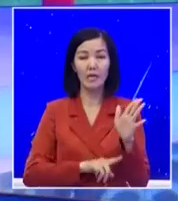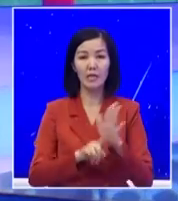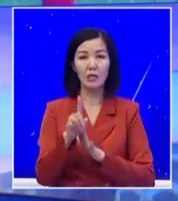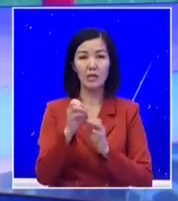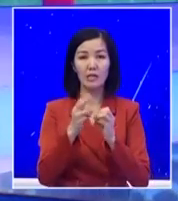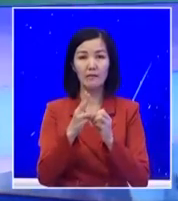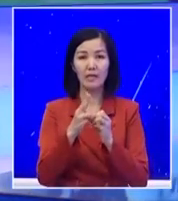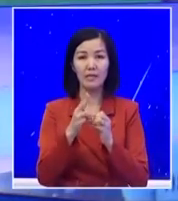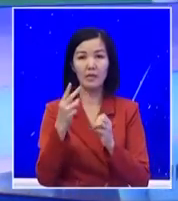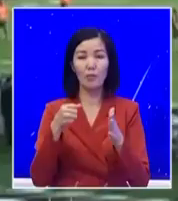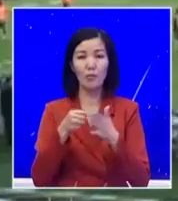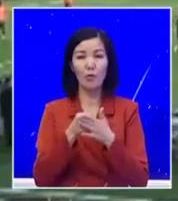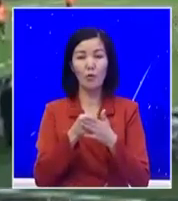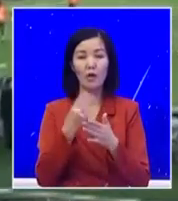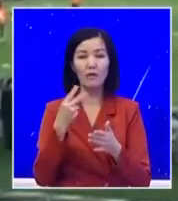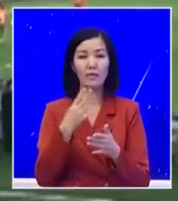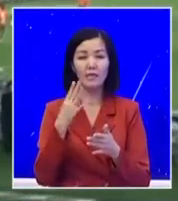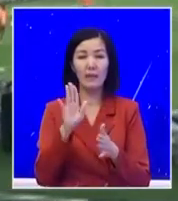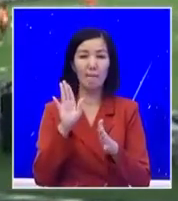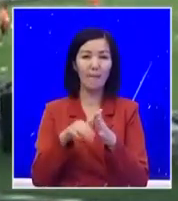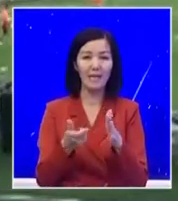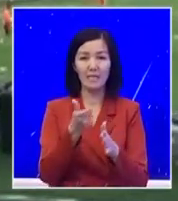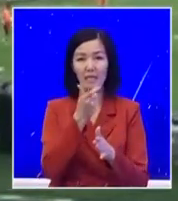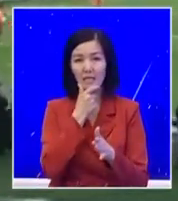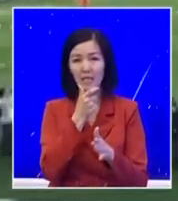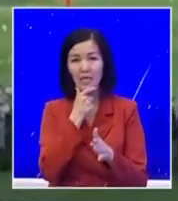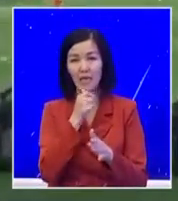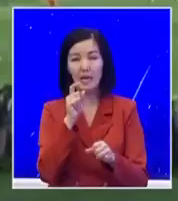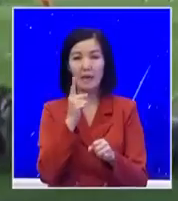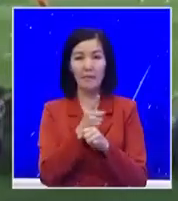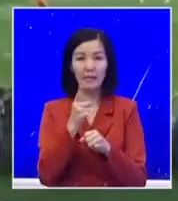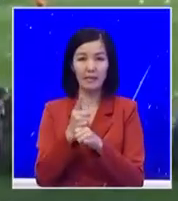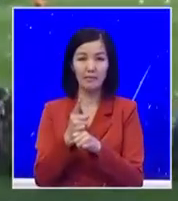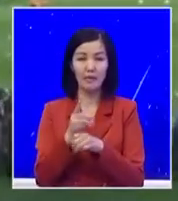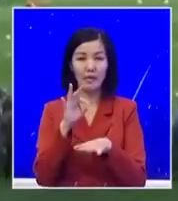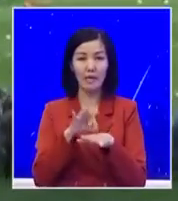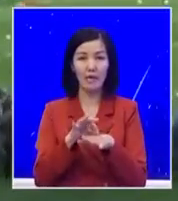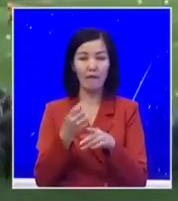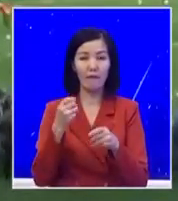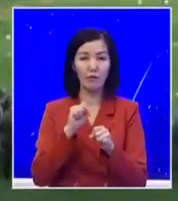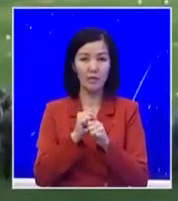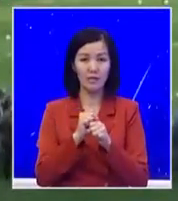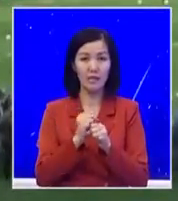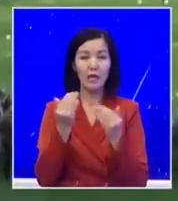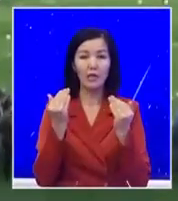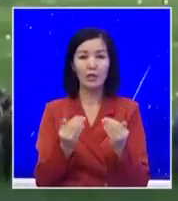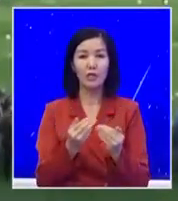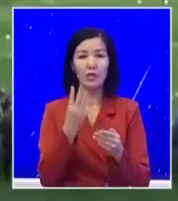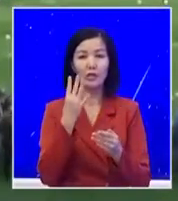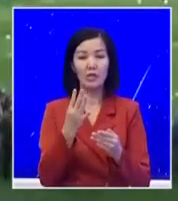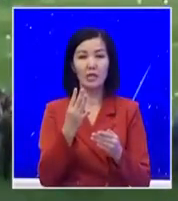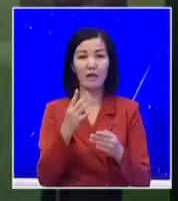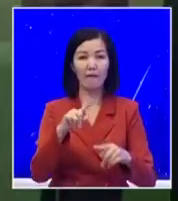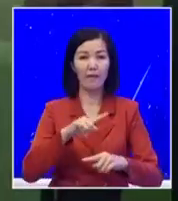без зрителей. Лига чемпионов была приостановлена в марте из-за пандемии коронавируса. На данный момент определились 4